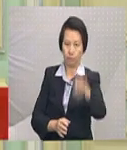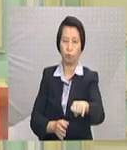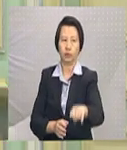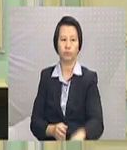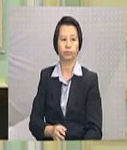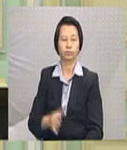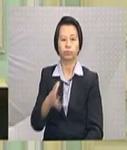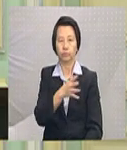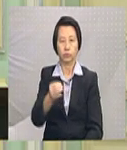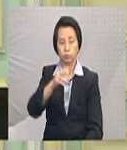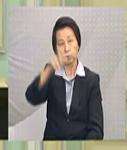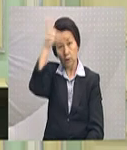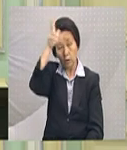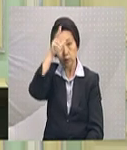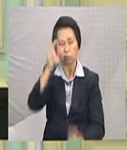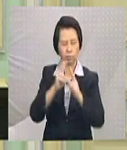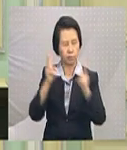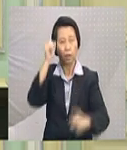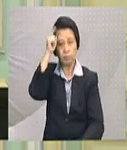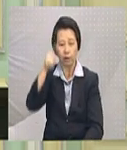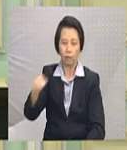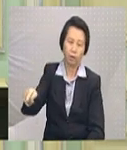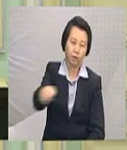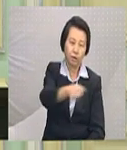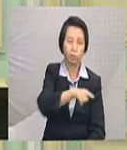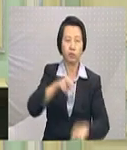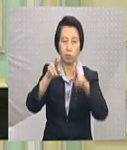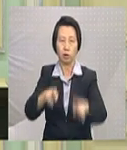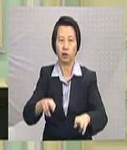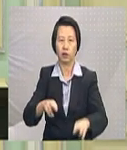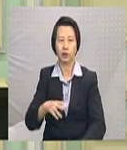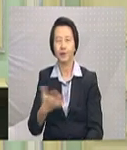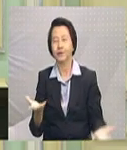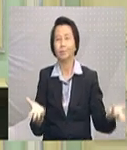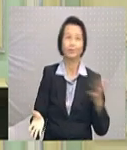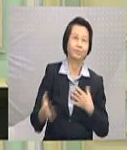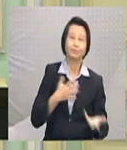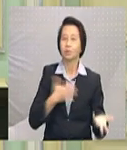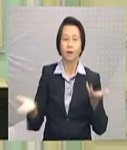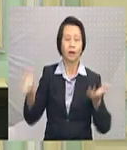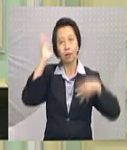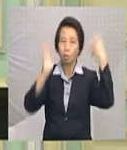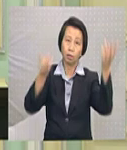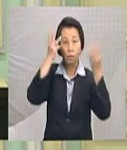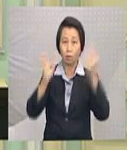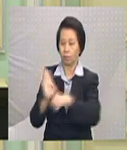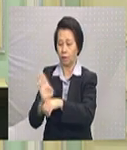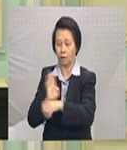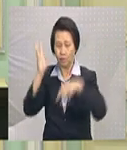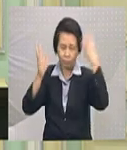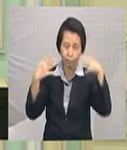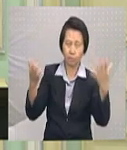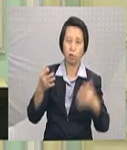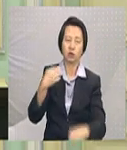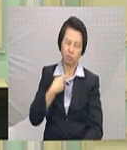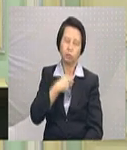Kerajaan amat memahami tentang keluh kesah masyarakat peniaga. Kita tahu